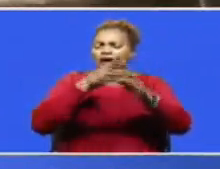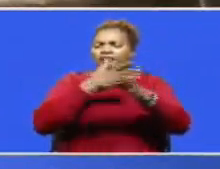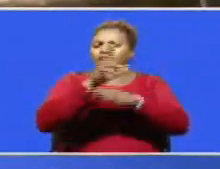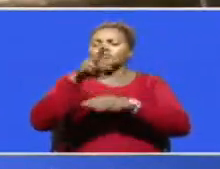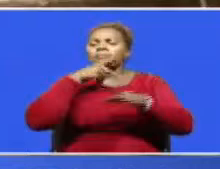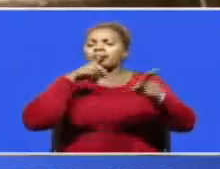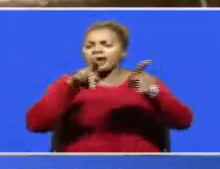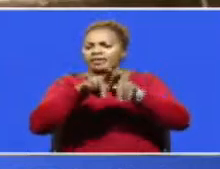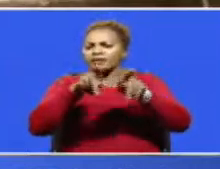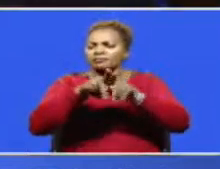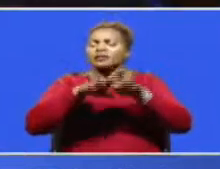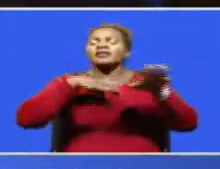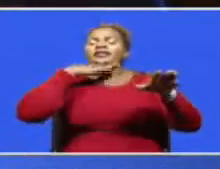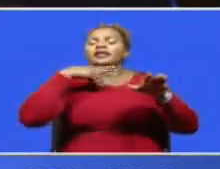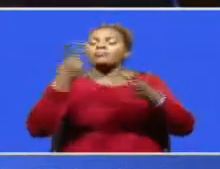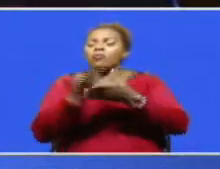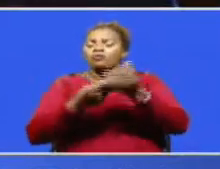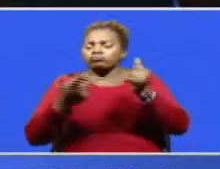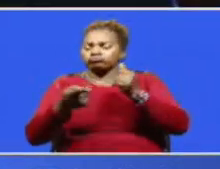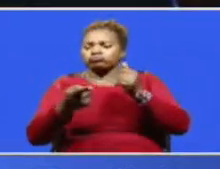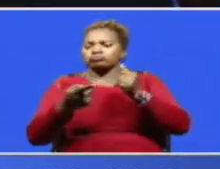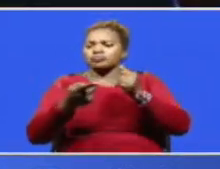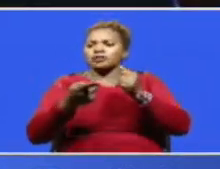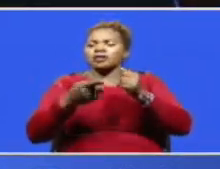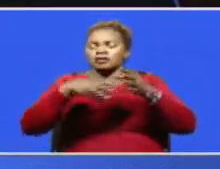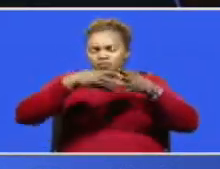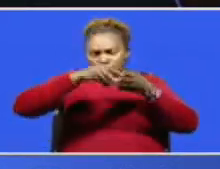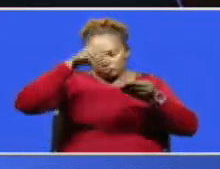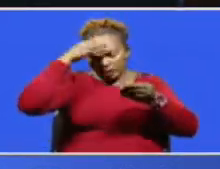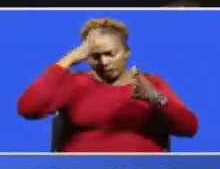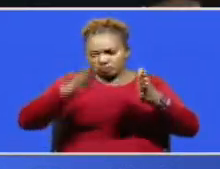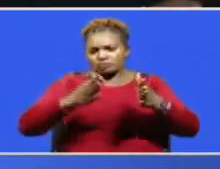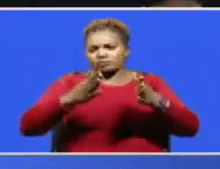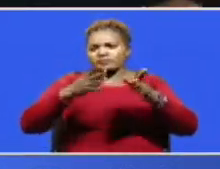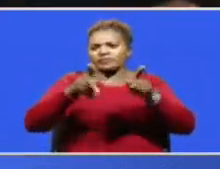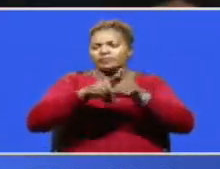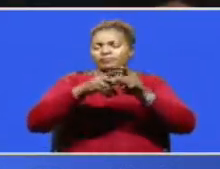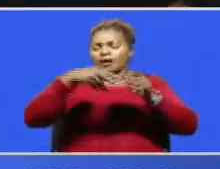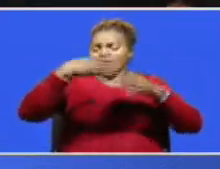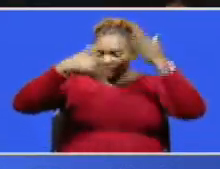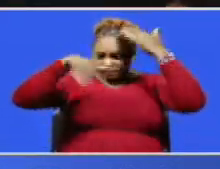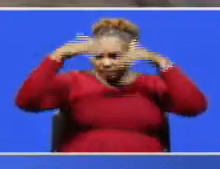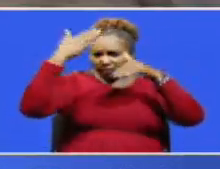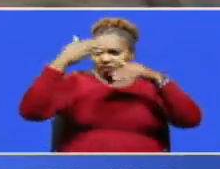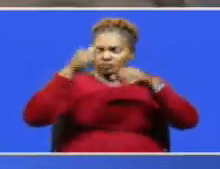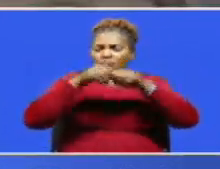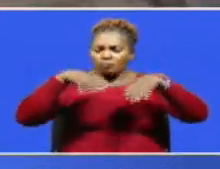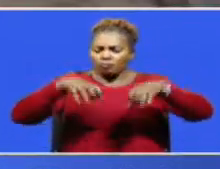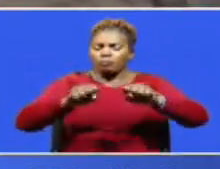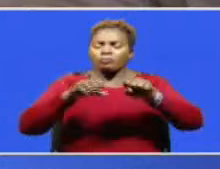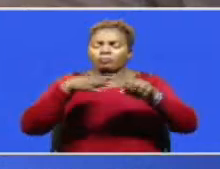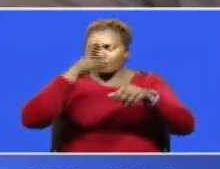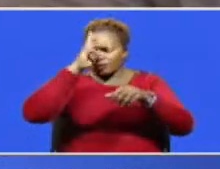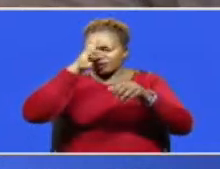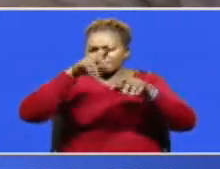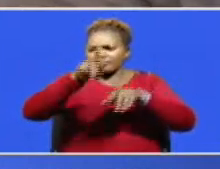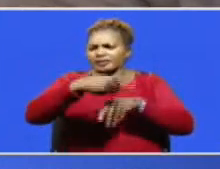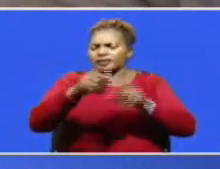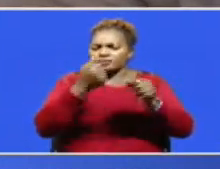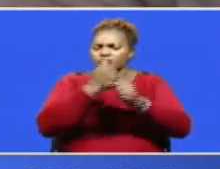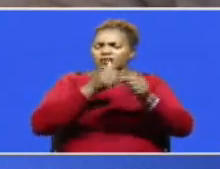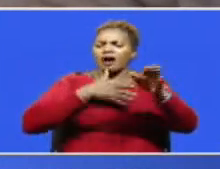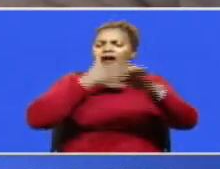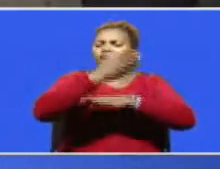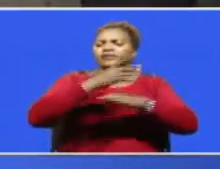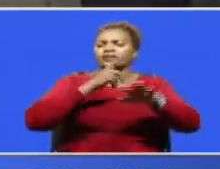wawili kupatikana wakiwa wamefariki. Walikuwa bado ni wanafunzi wa chuo kikuu, na makosa yaliyofanya wakamatwa na polisi hawa ni kukiuka